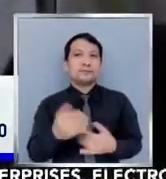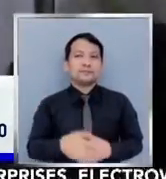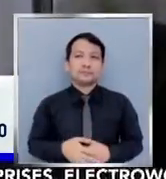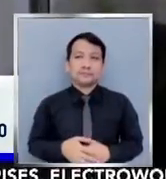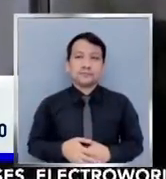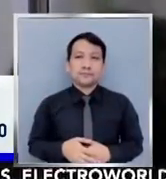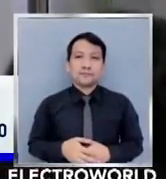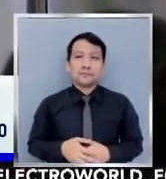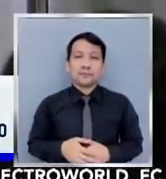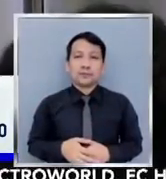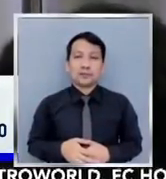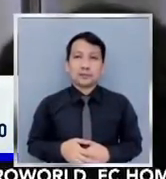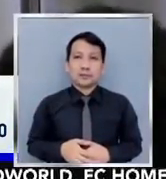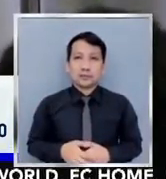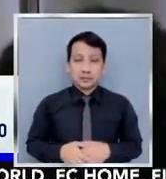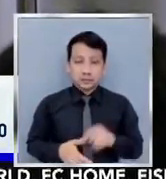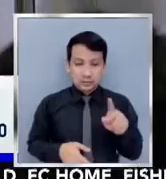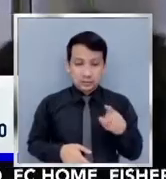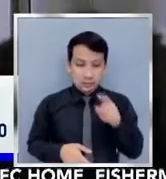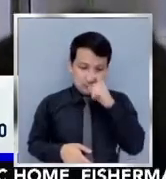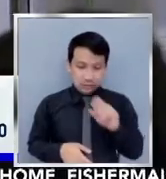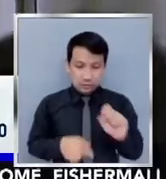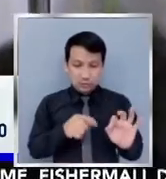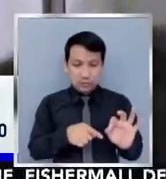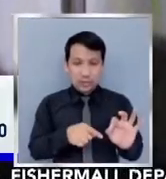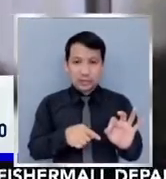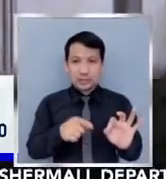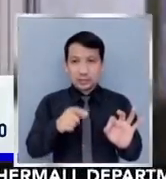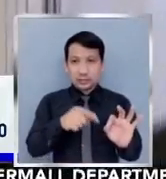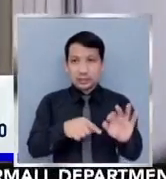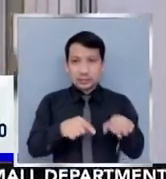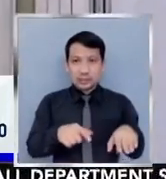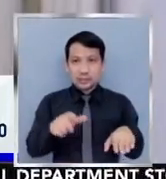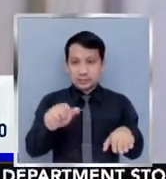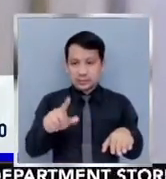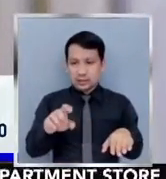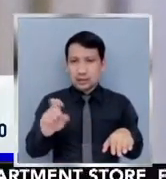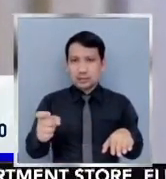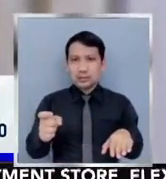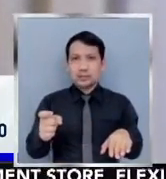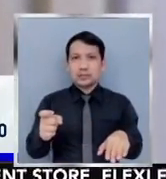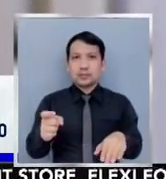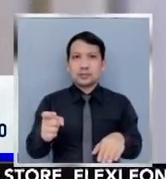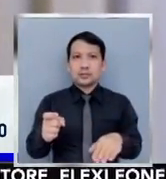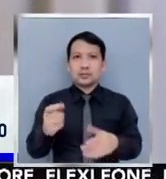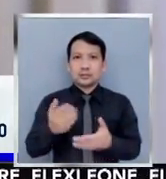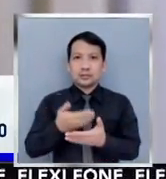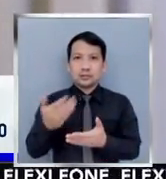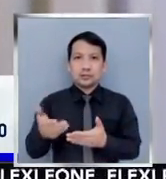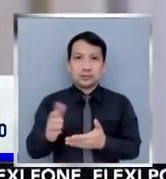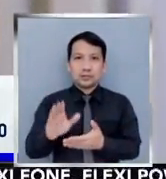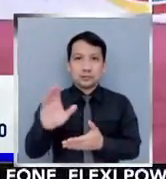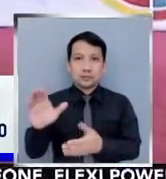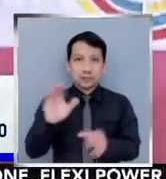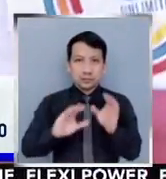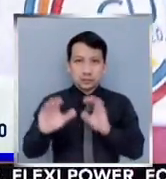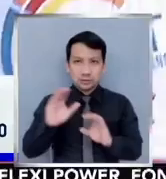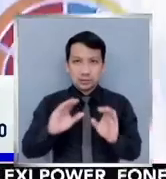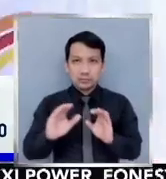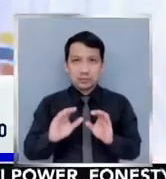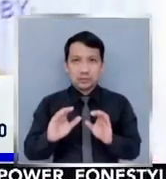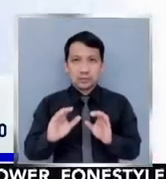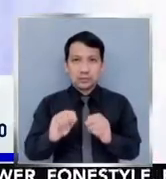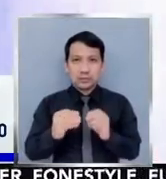Ang 9 na taong gulang naman na si Alex. Game na game na nakabid sa ating celebrity auction. Mula sa